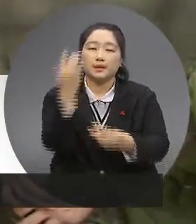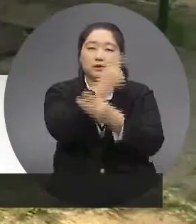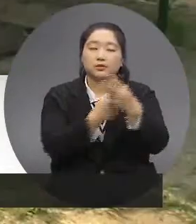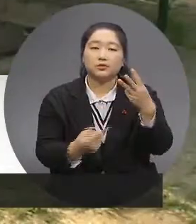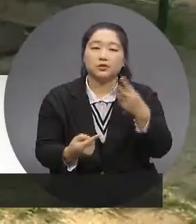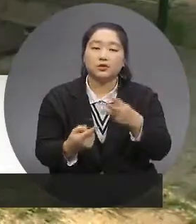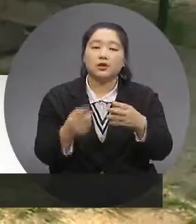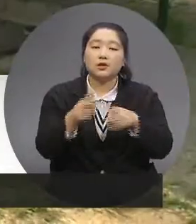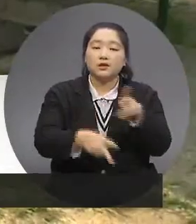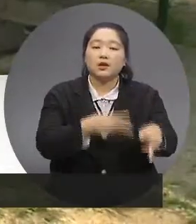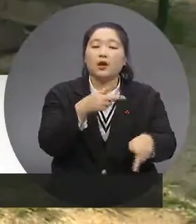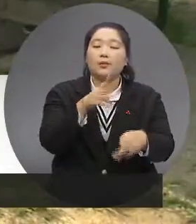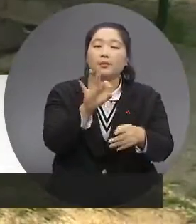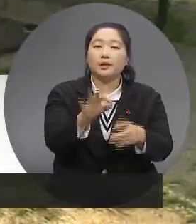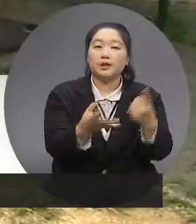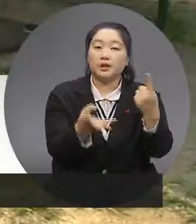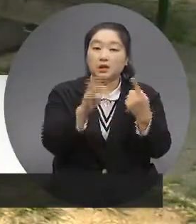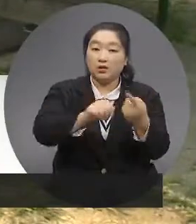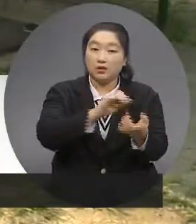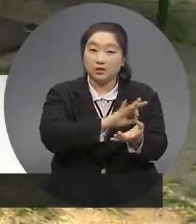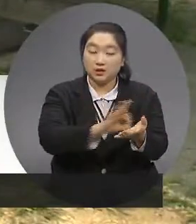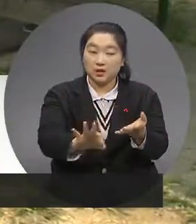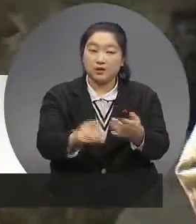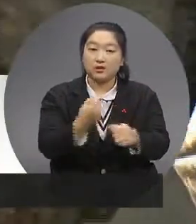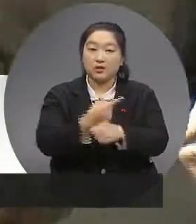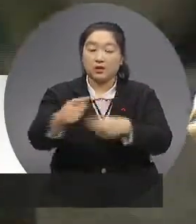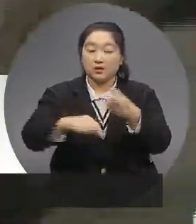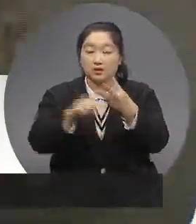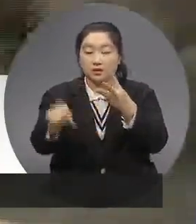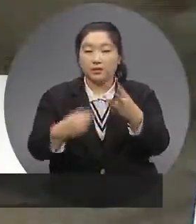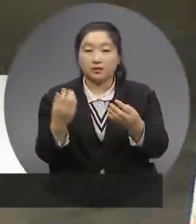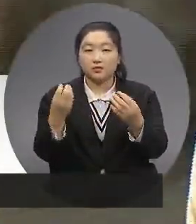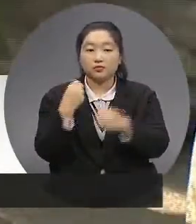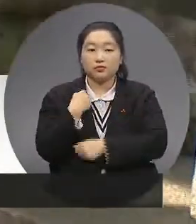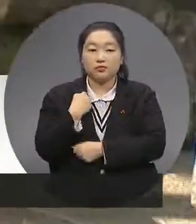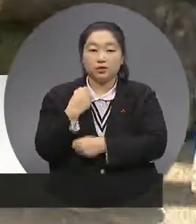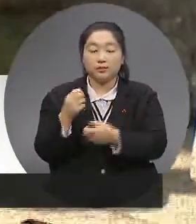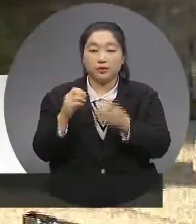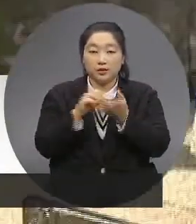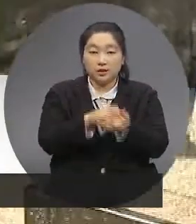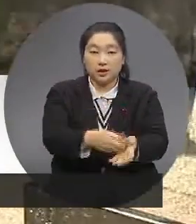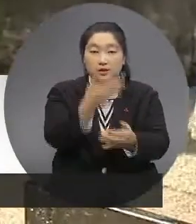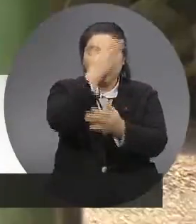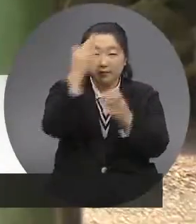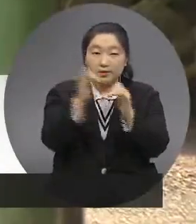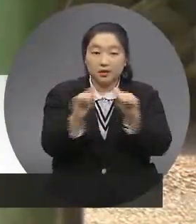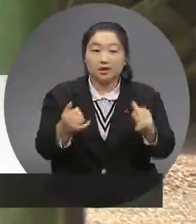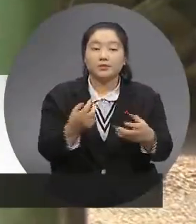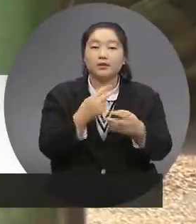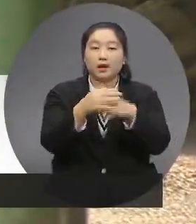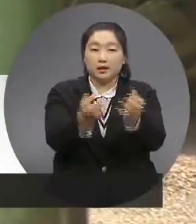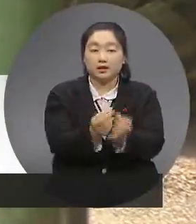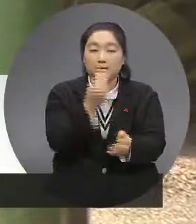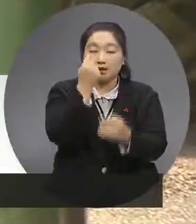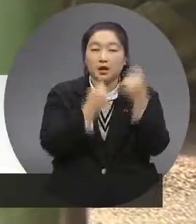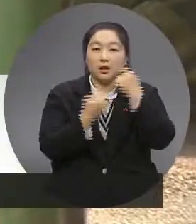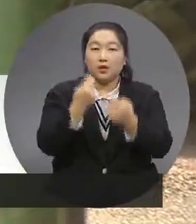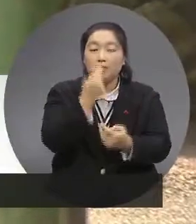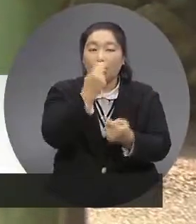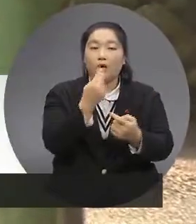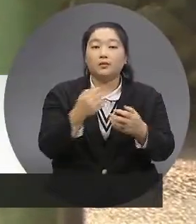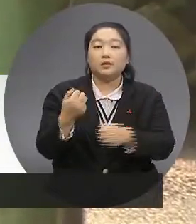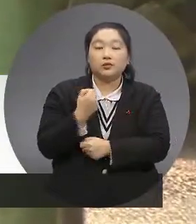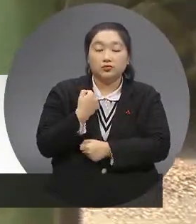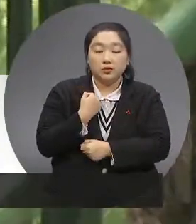청주시는 사업비 1억여 원을 들여 내년 3월쯤 군입대 청년 단체 상해보험에 가입해 군 복무 중